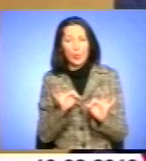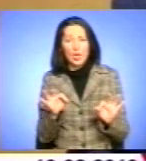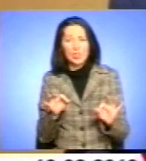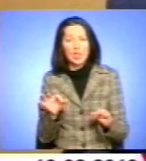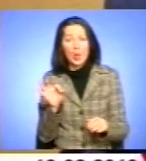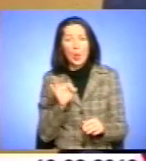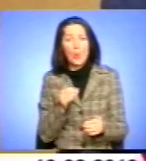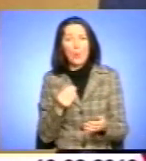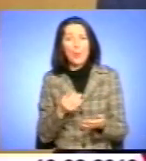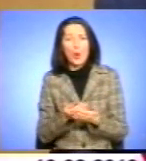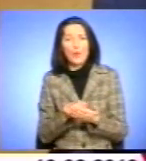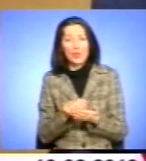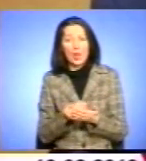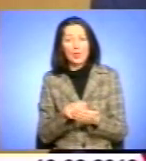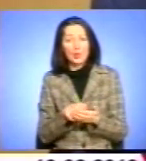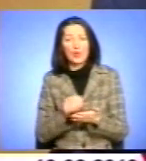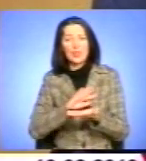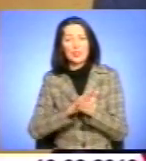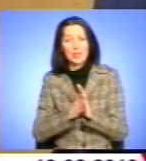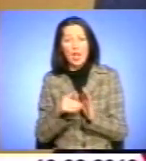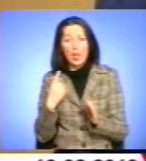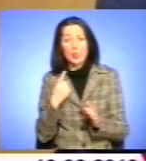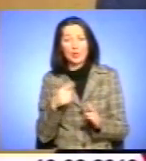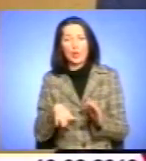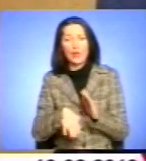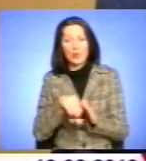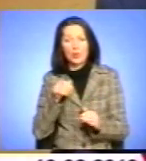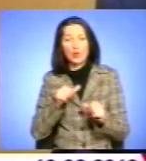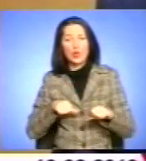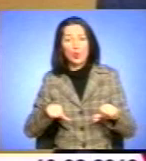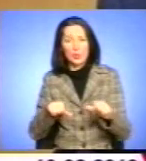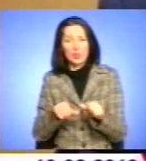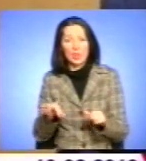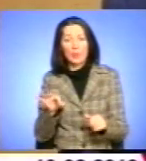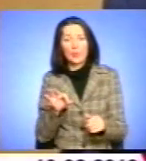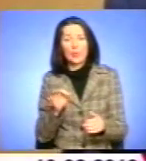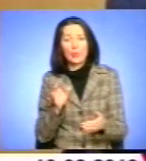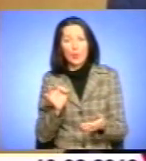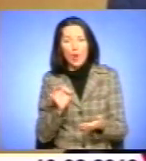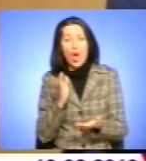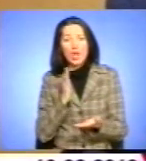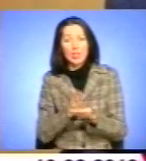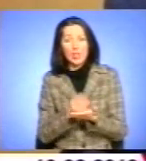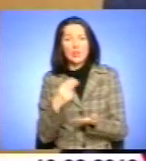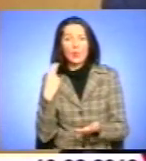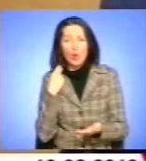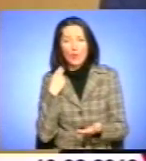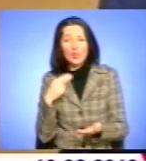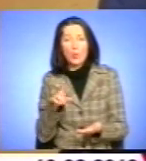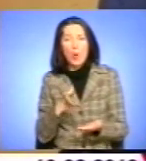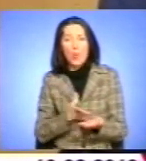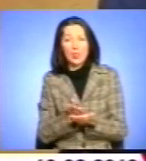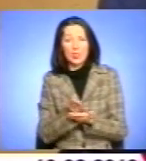про фінансовий стан обласної виборчої комісії, про наявність заборгованості по платежах